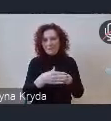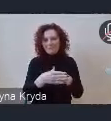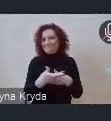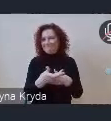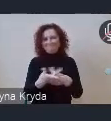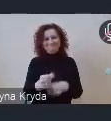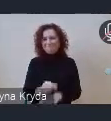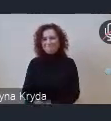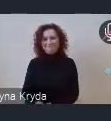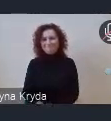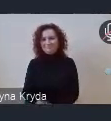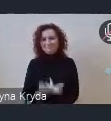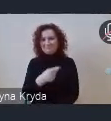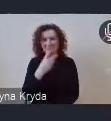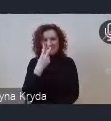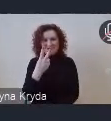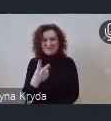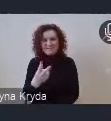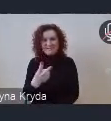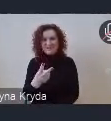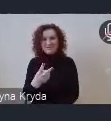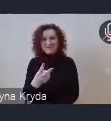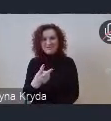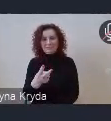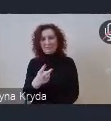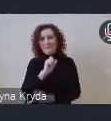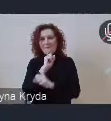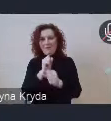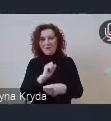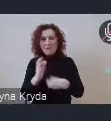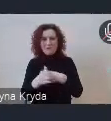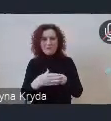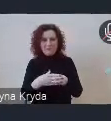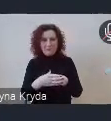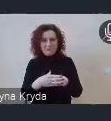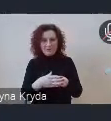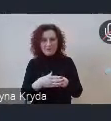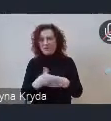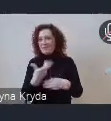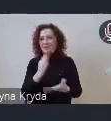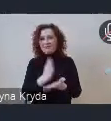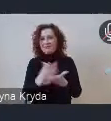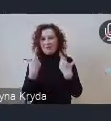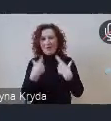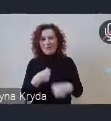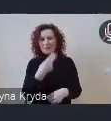przegrodą niezauważalne dla osoby nie tylko słabowidzącej to można wogóle przedzwonić głową o coś takiego te przegrody te